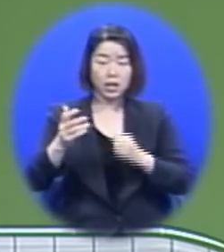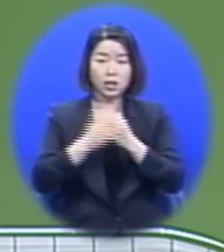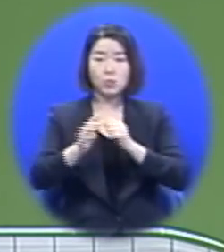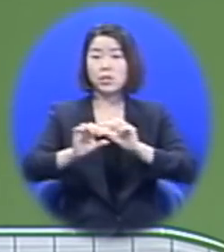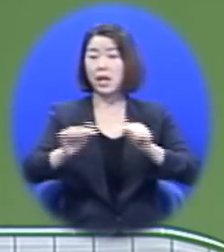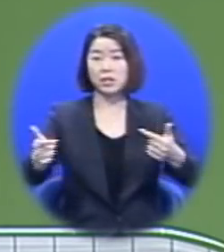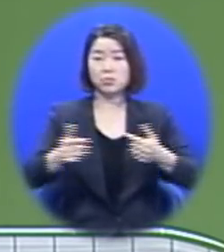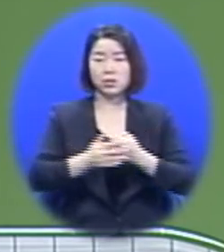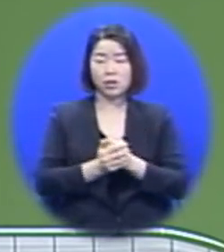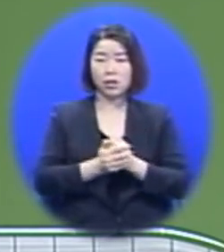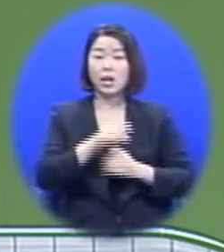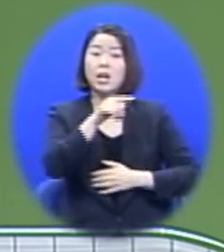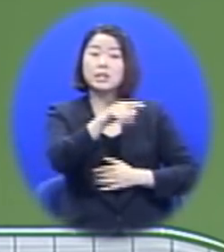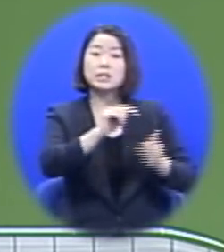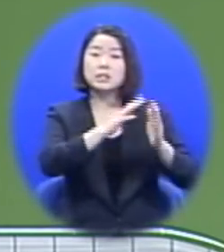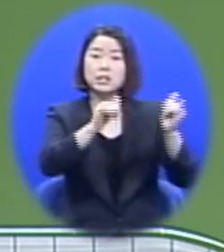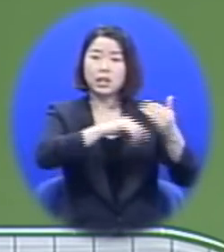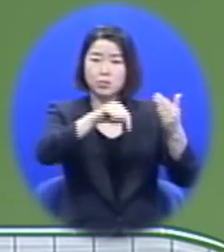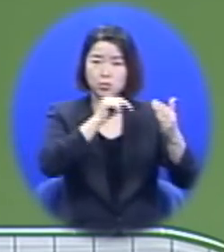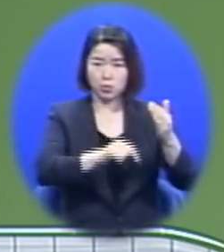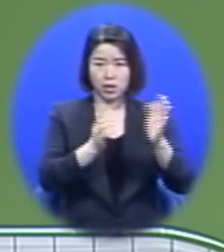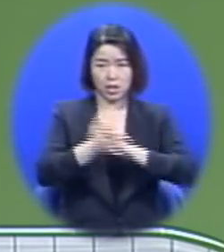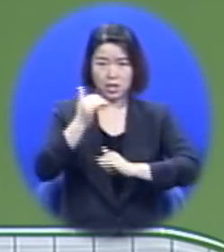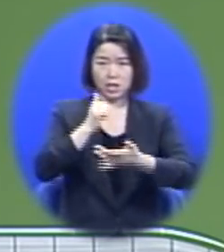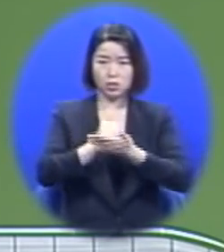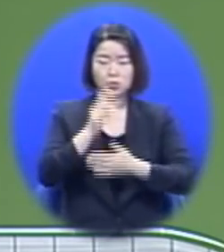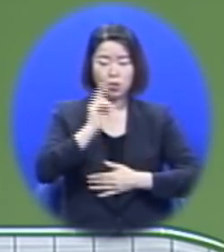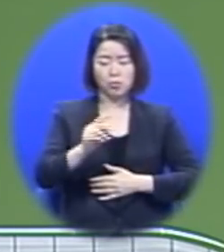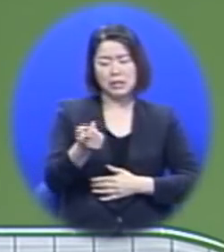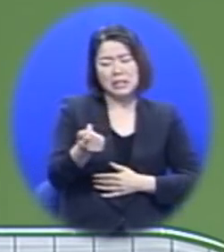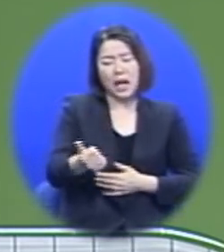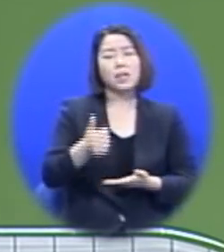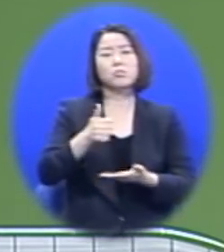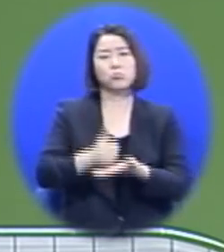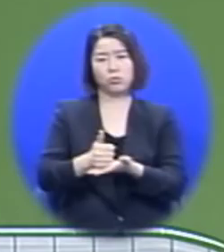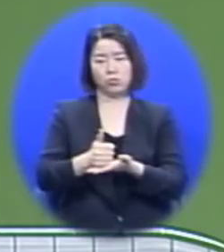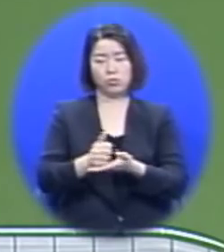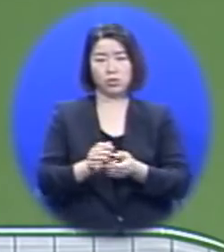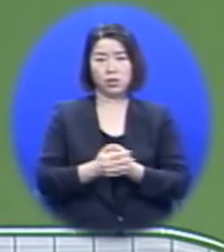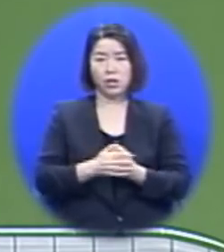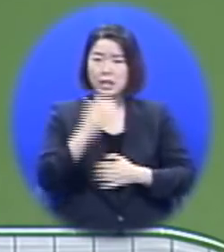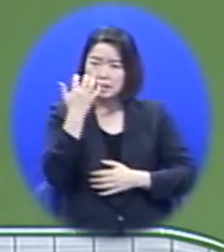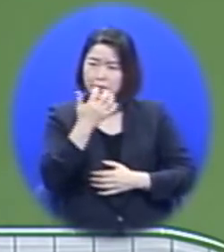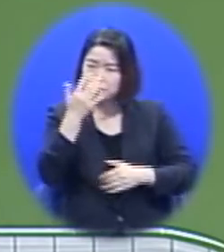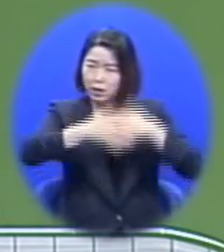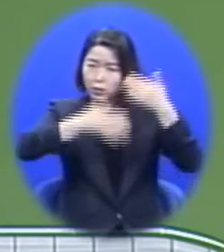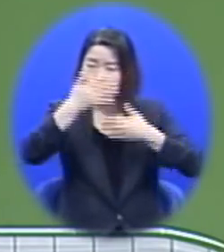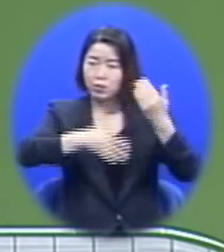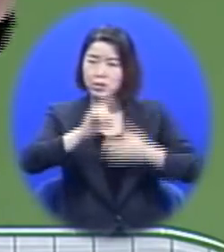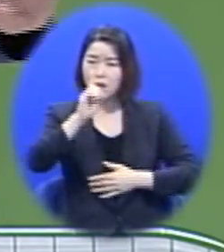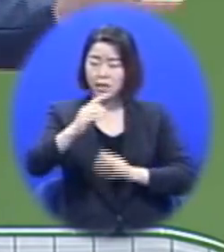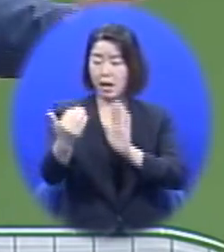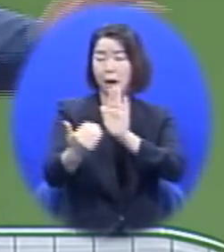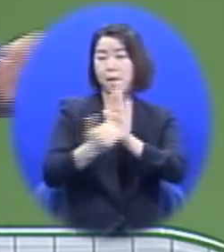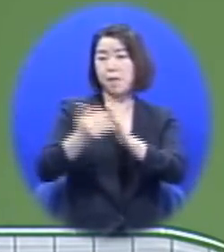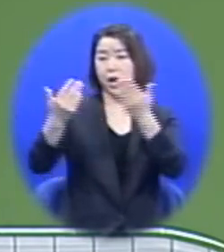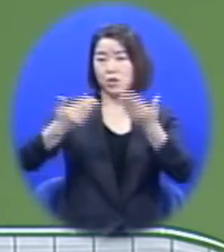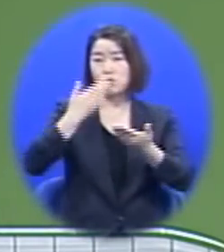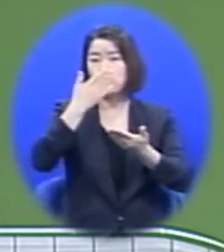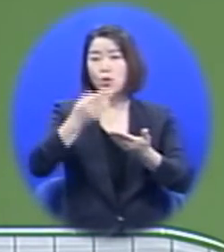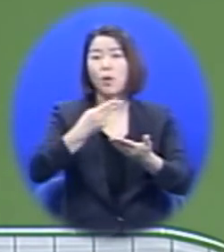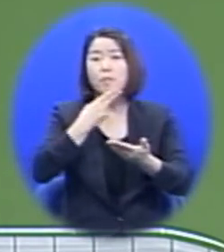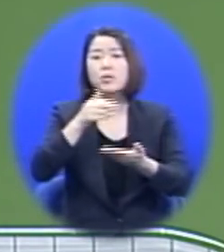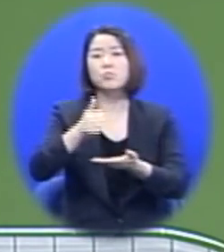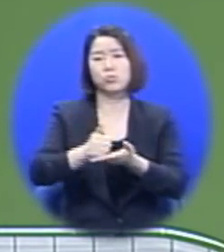아닙니다. 그 사람 속에 예수님이 너무 작은 분이에요. 음란한 동영상 하나 막아줄 수 없는